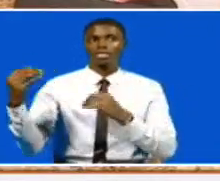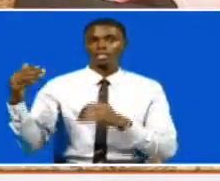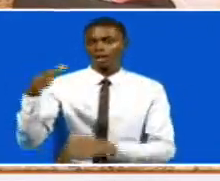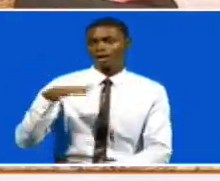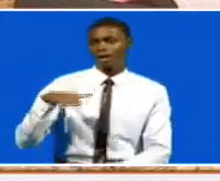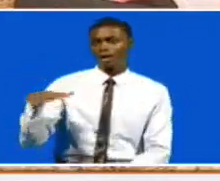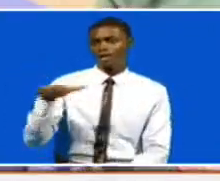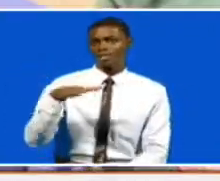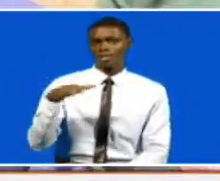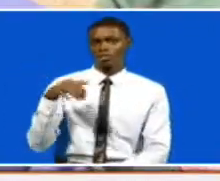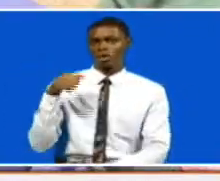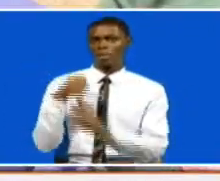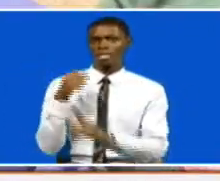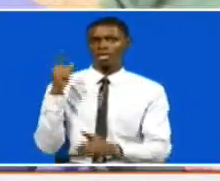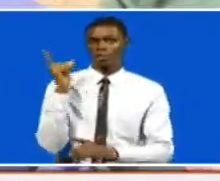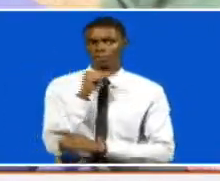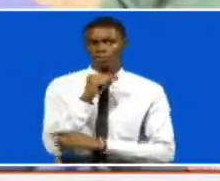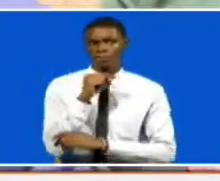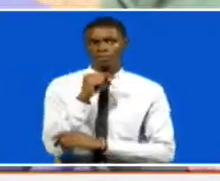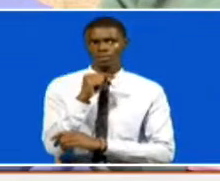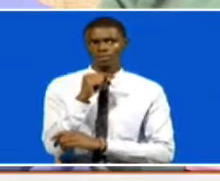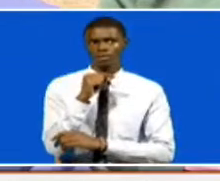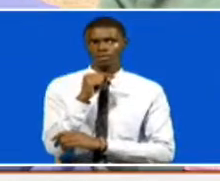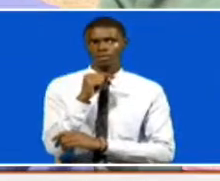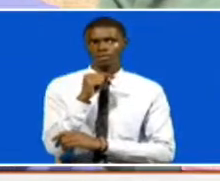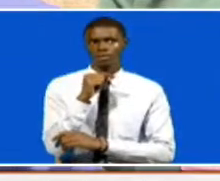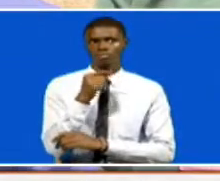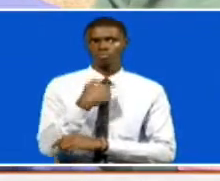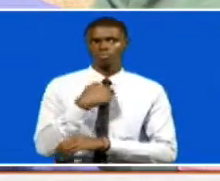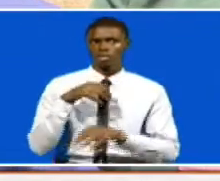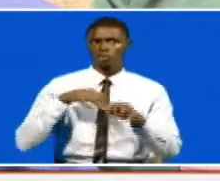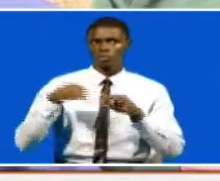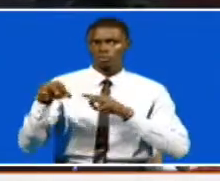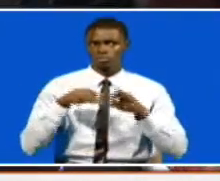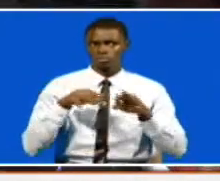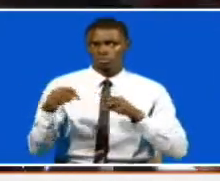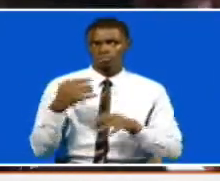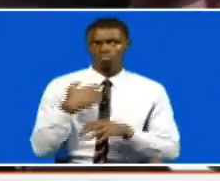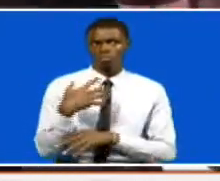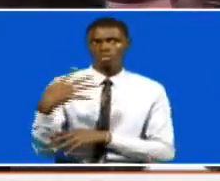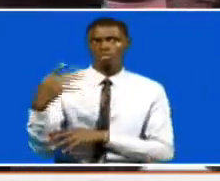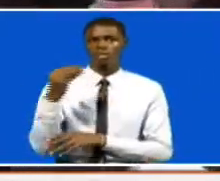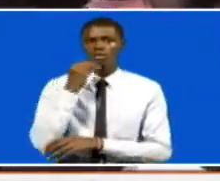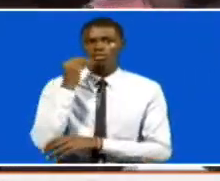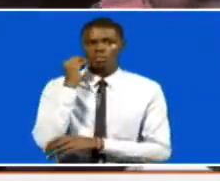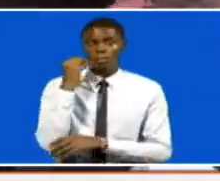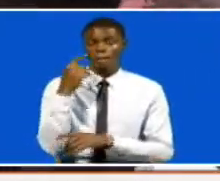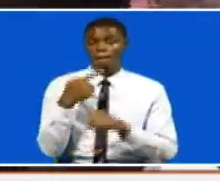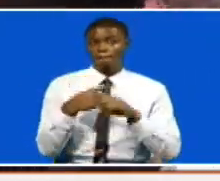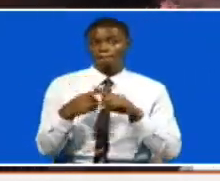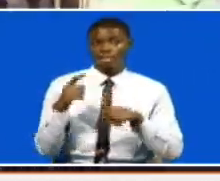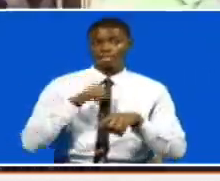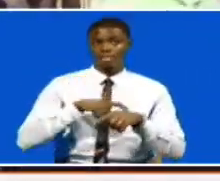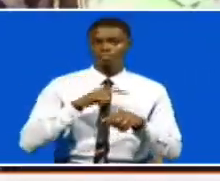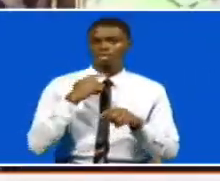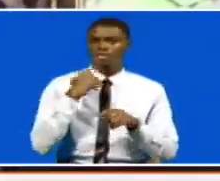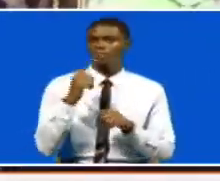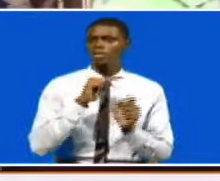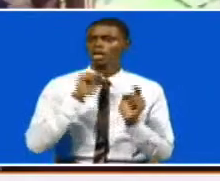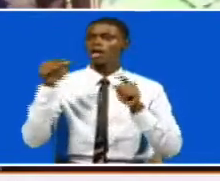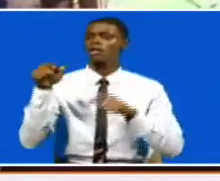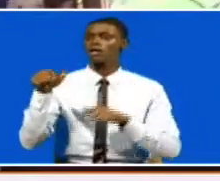walikuwa ameatakiwa. So ni yangu nilikuwa nimueleze I'm going home. Lakini wakati aliniambia anaenda hiyo